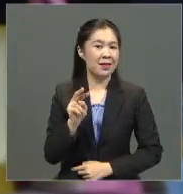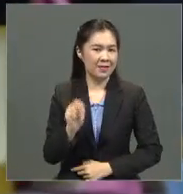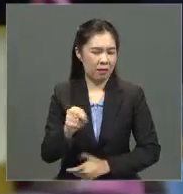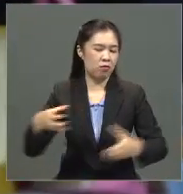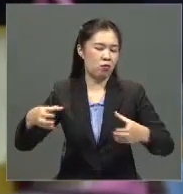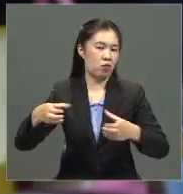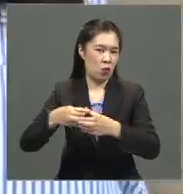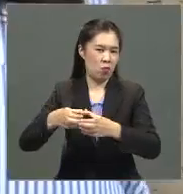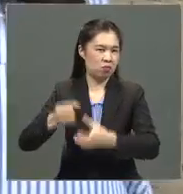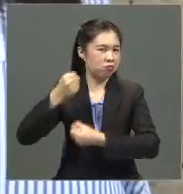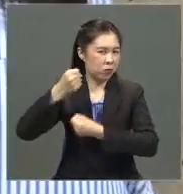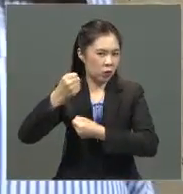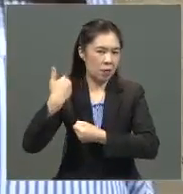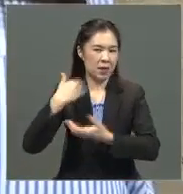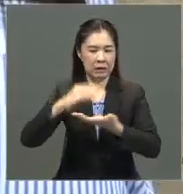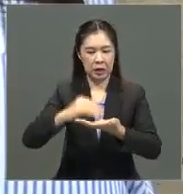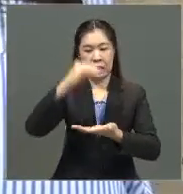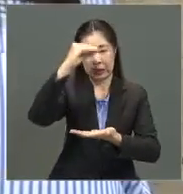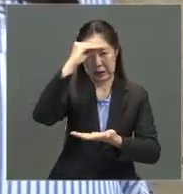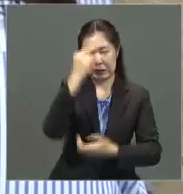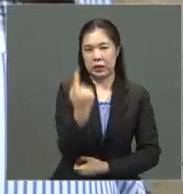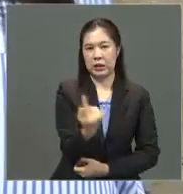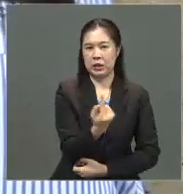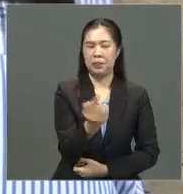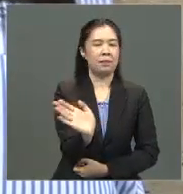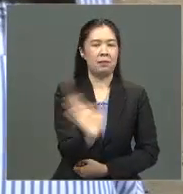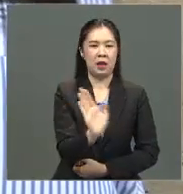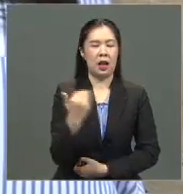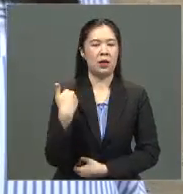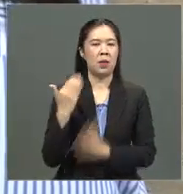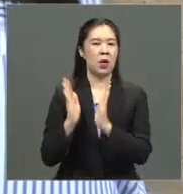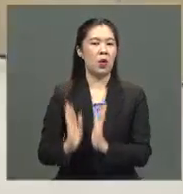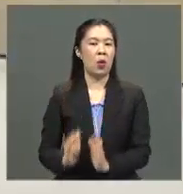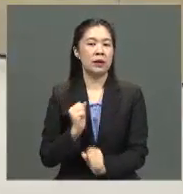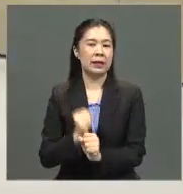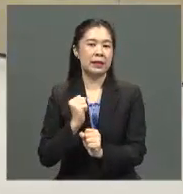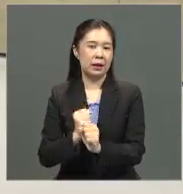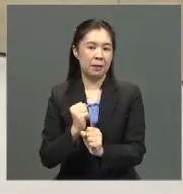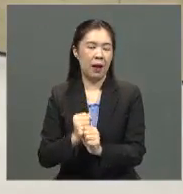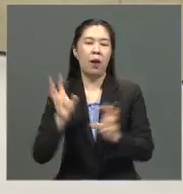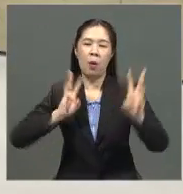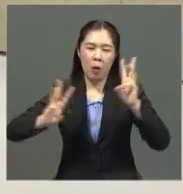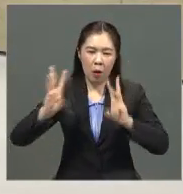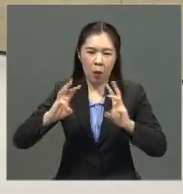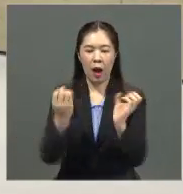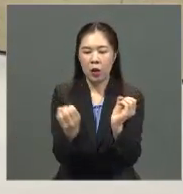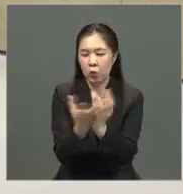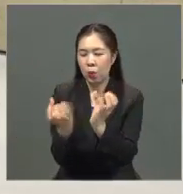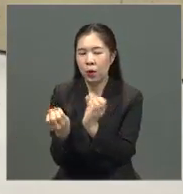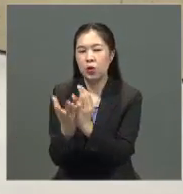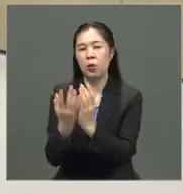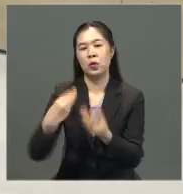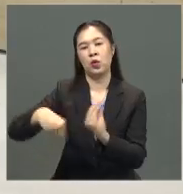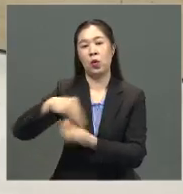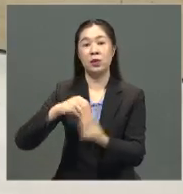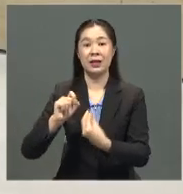นัดชุมนุมใหญ่จะไม่ได้มีแค่นักเรียนนักศึกษาเท่านั้นแต่จะมีคนตกงานและผู้ที่ได้รับผลกระทบจากปัญหาเศรษฐกิจ